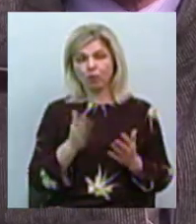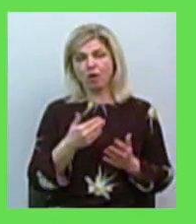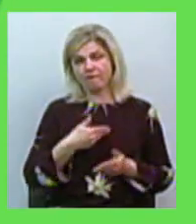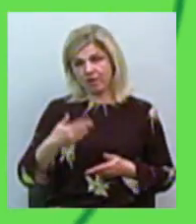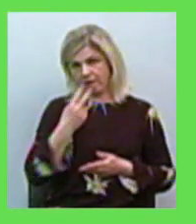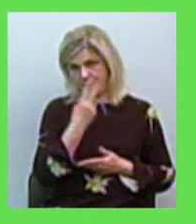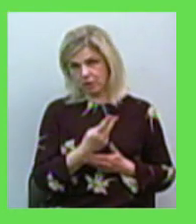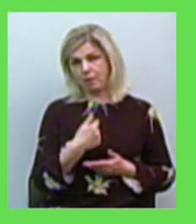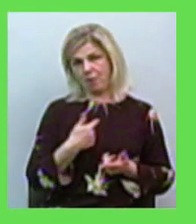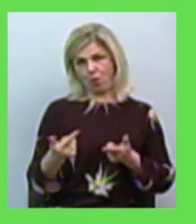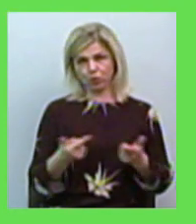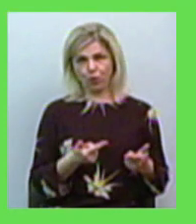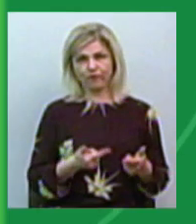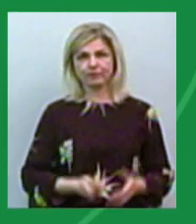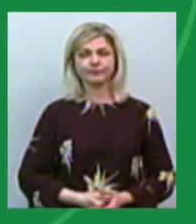нього готові.